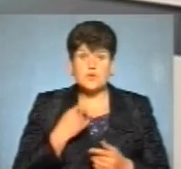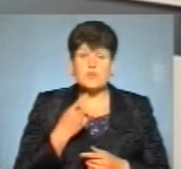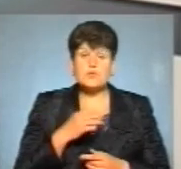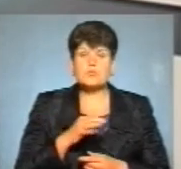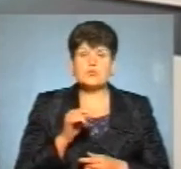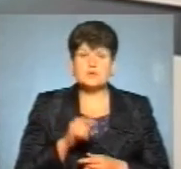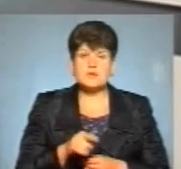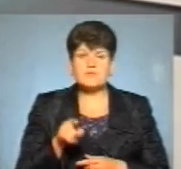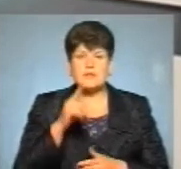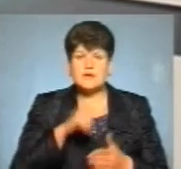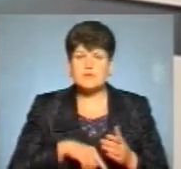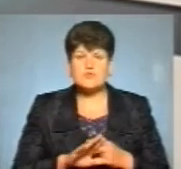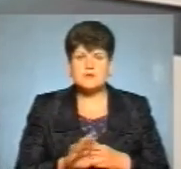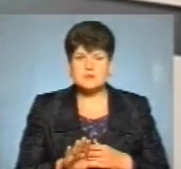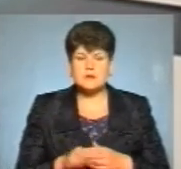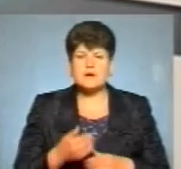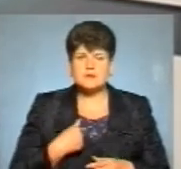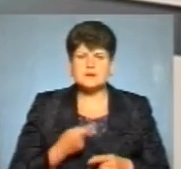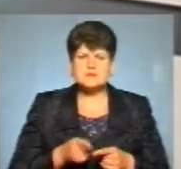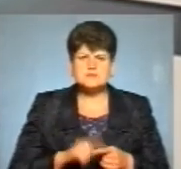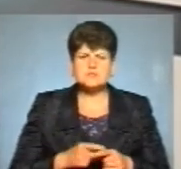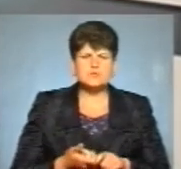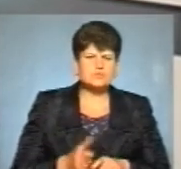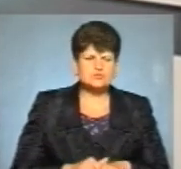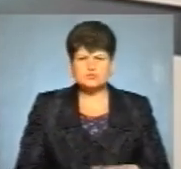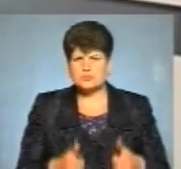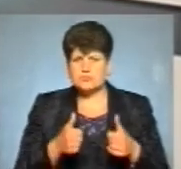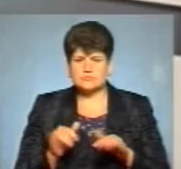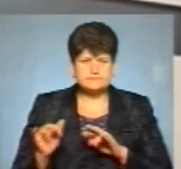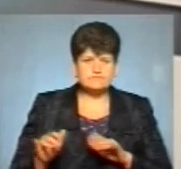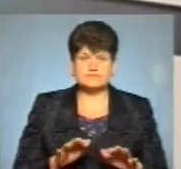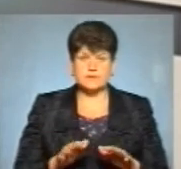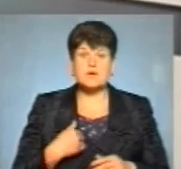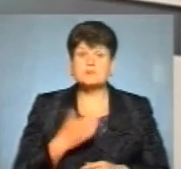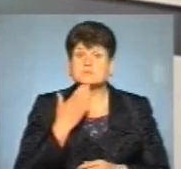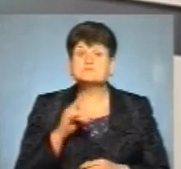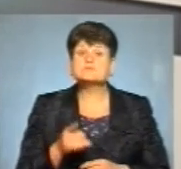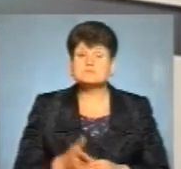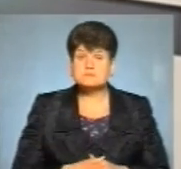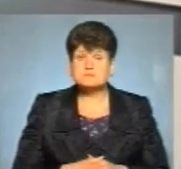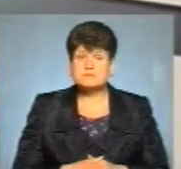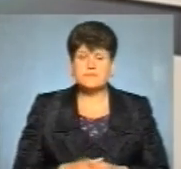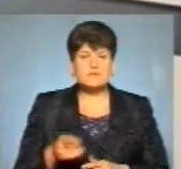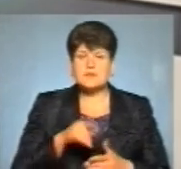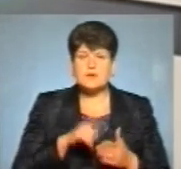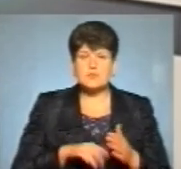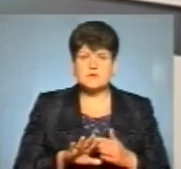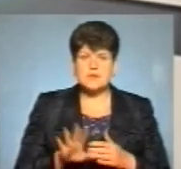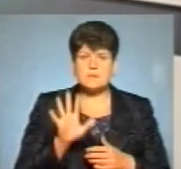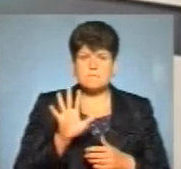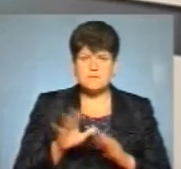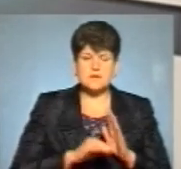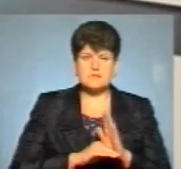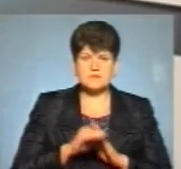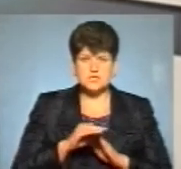те, що ви не повірите, але це насправді дуже хороша річ. Я кажу, чому? Він каже, ви не повірите, але